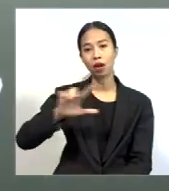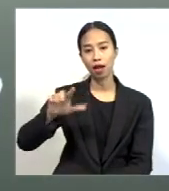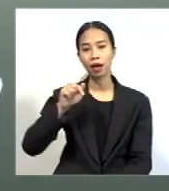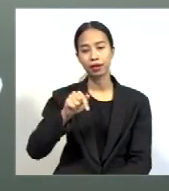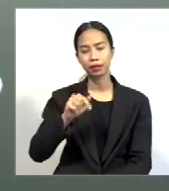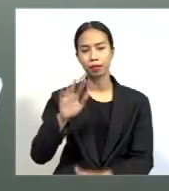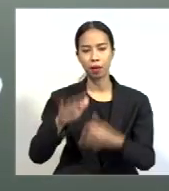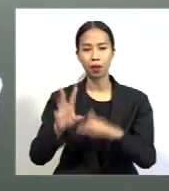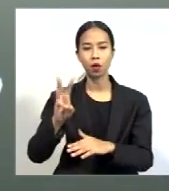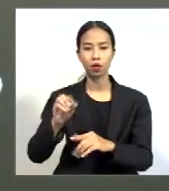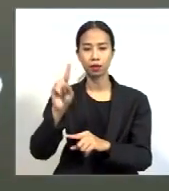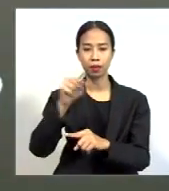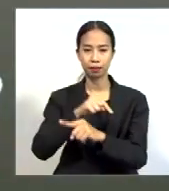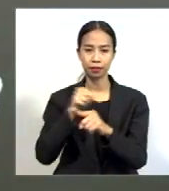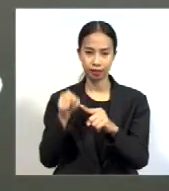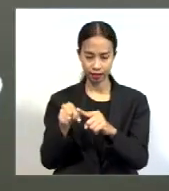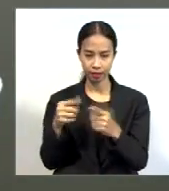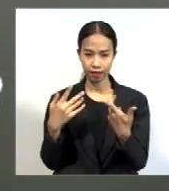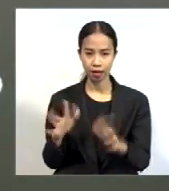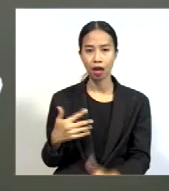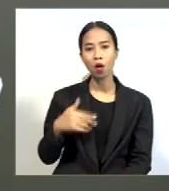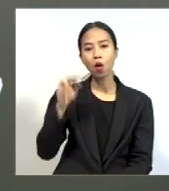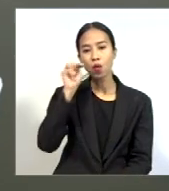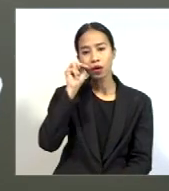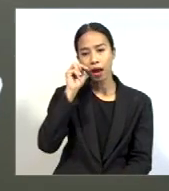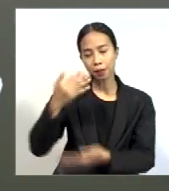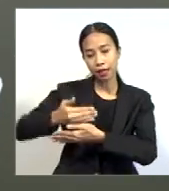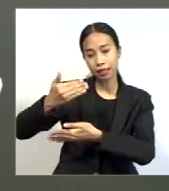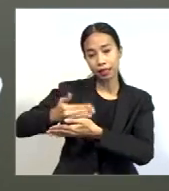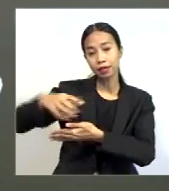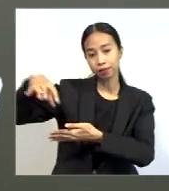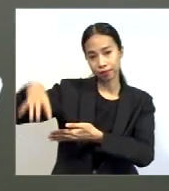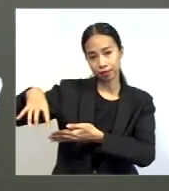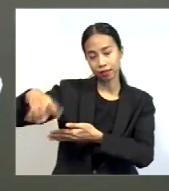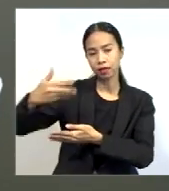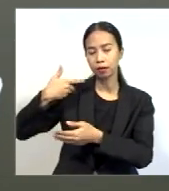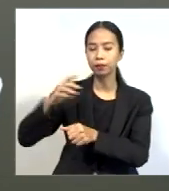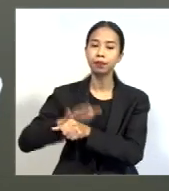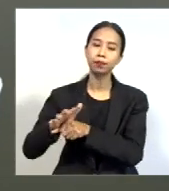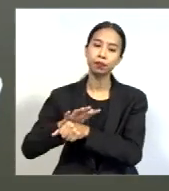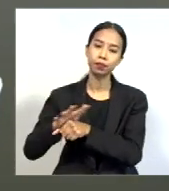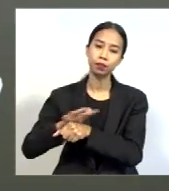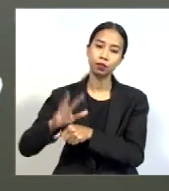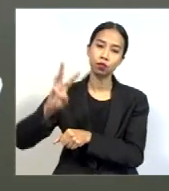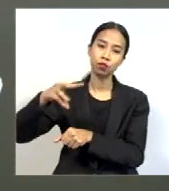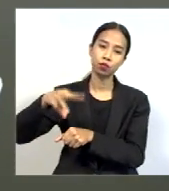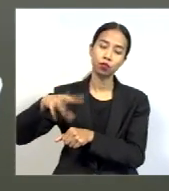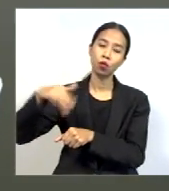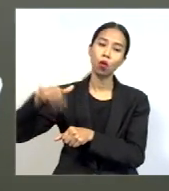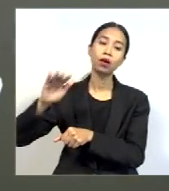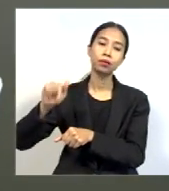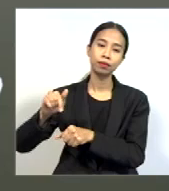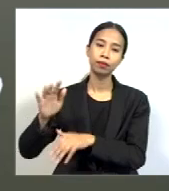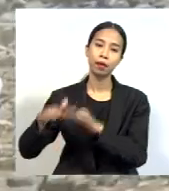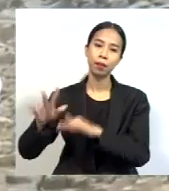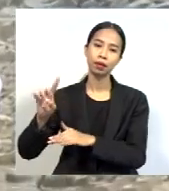เป็น 61% ส่วนปริมาณน้ำในเขื่อนวชิราลงกรณ์อยู่ในระดับปานกลางกว่า 6,700 ล้านลูกบาศก์เมตรคิ